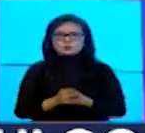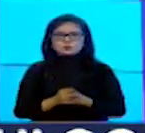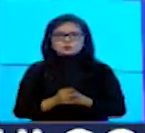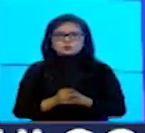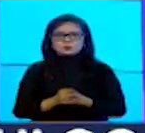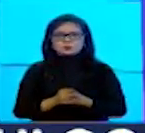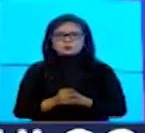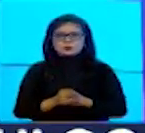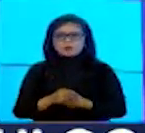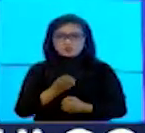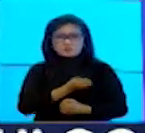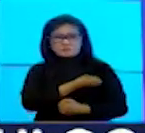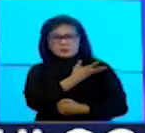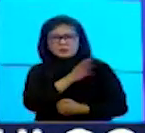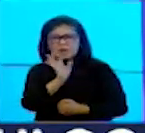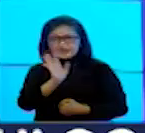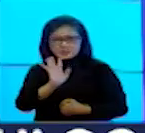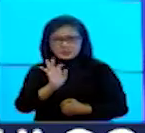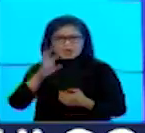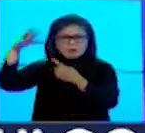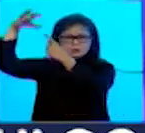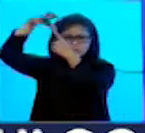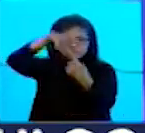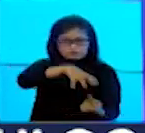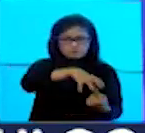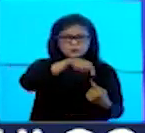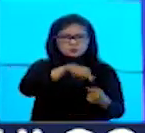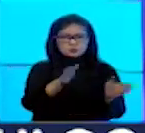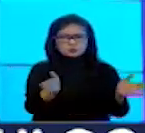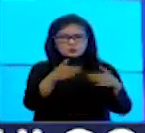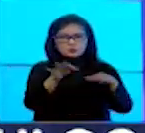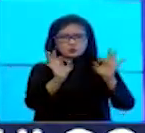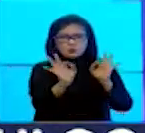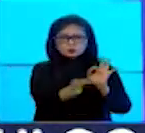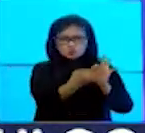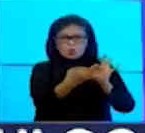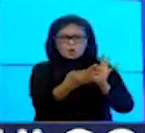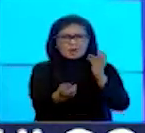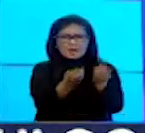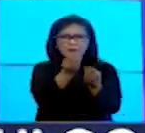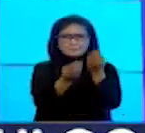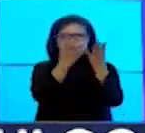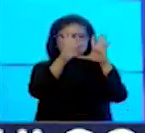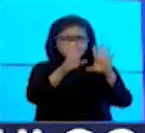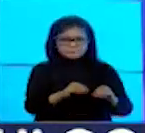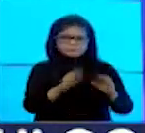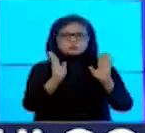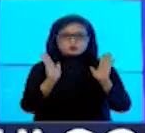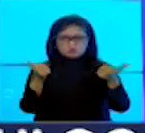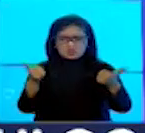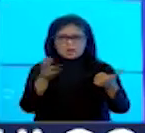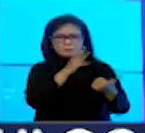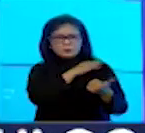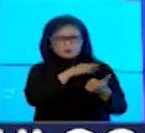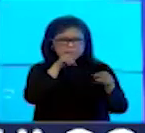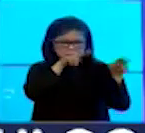Tidak ada korban luka. Balon udara jatuh di halaman kosong dan kondisi balon sudah padam. Petugas keamanan gudang Bulog segera